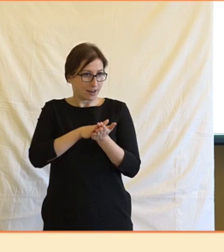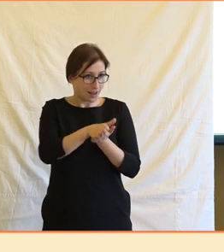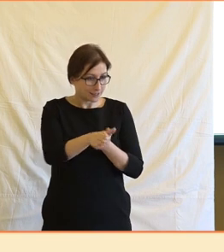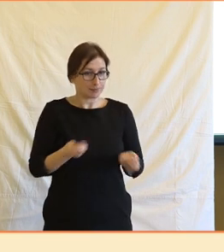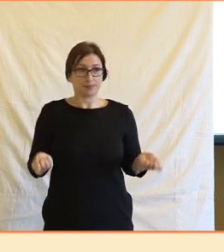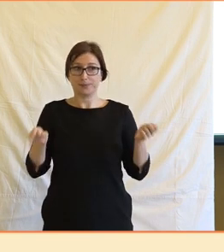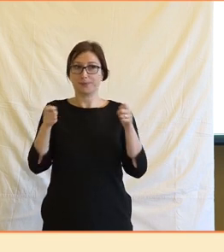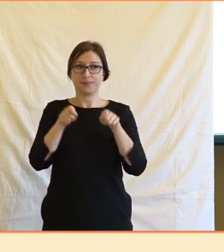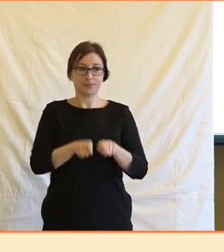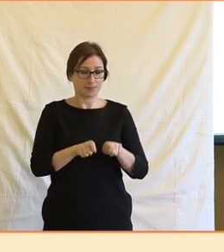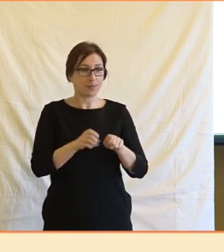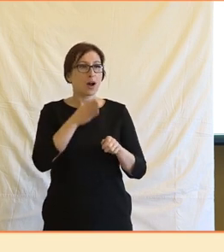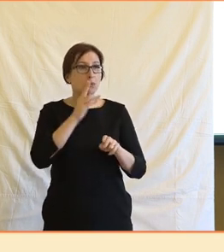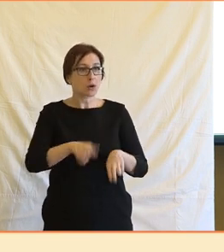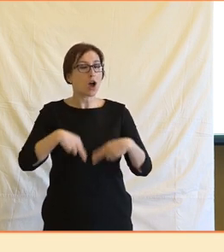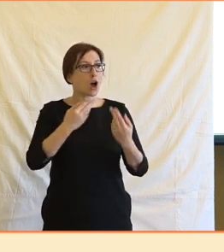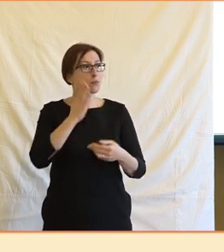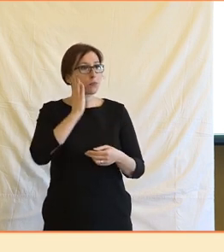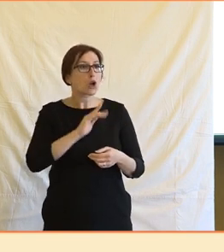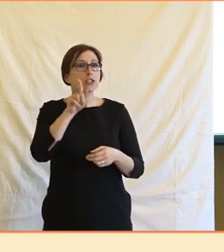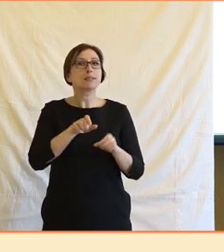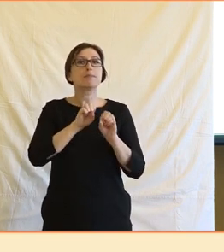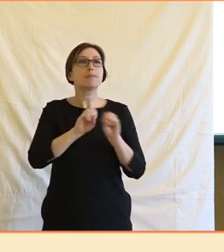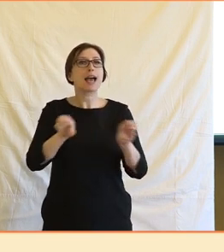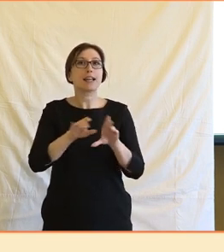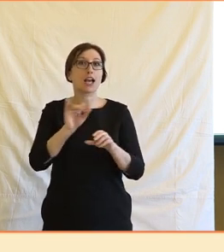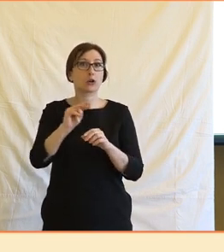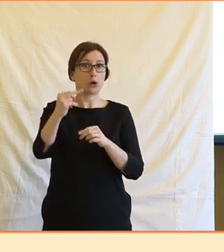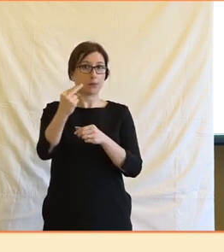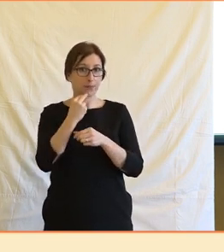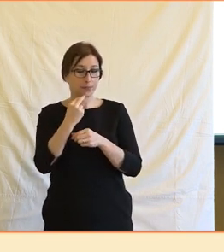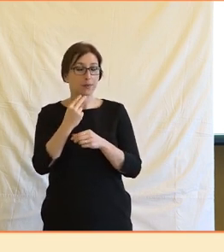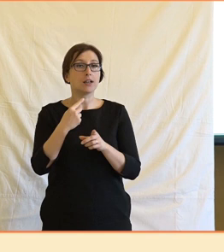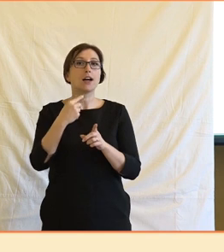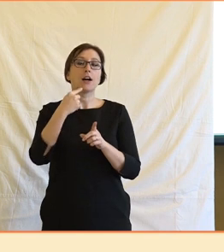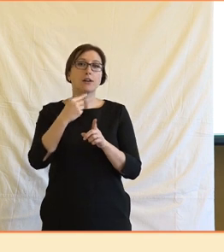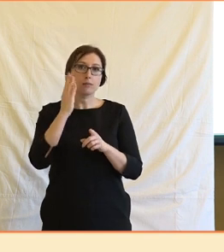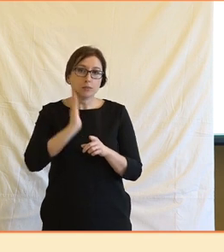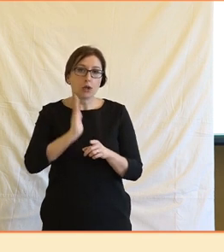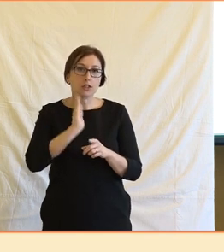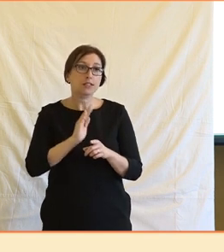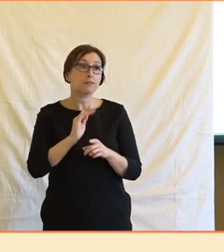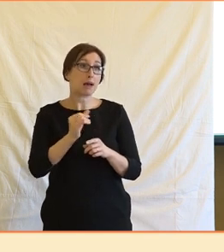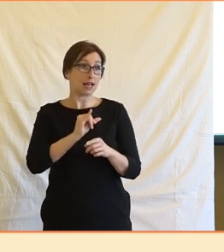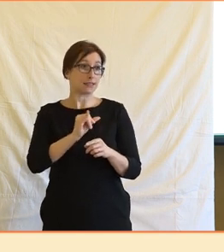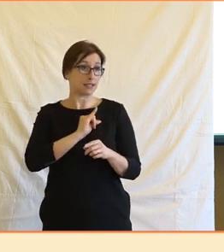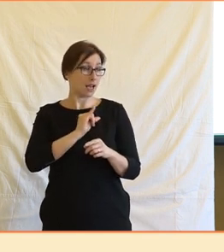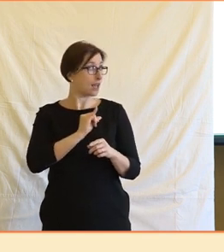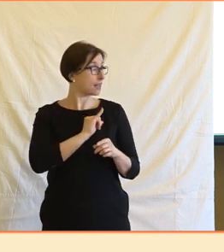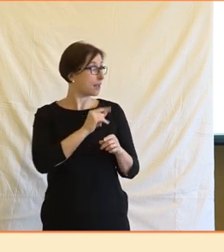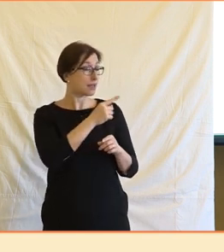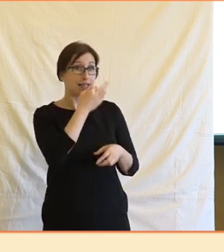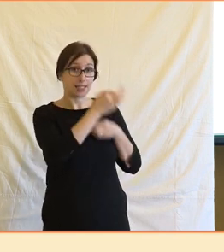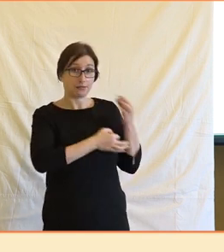za uzavřenou a poprosila také média, která nás sledují, ať jestli mají zájem o